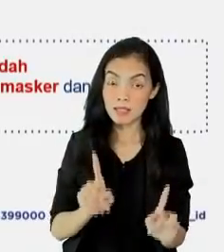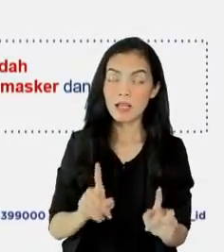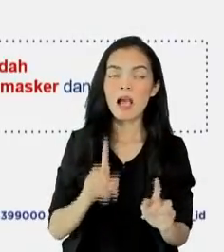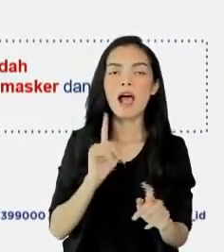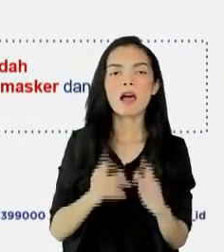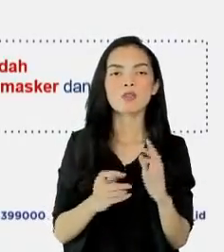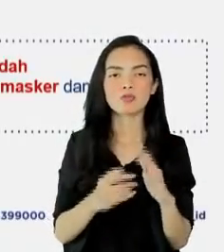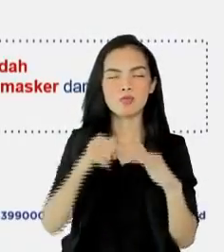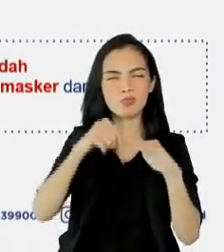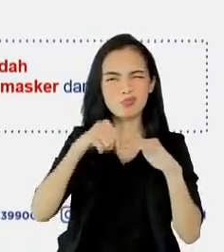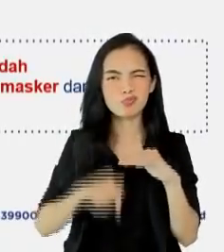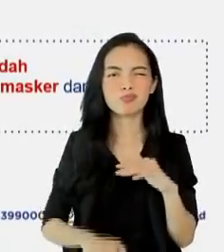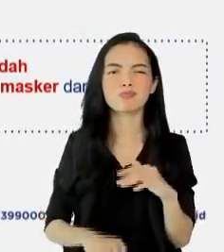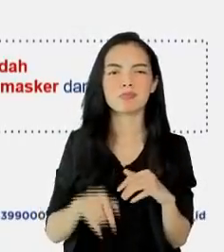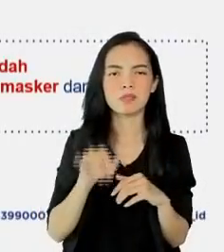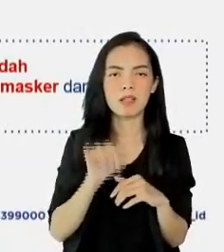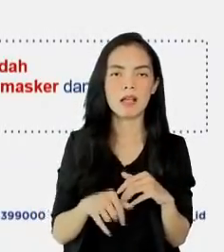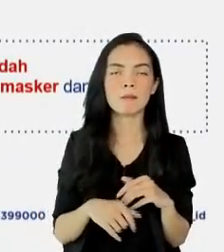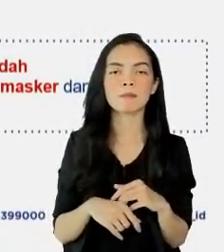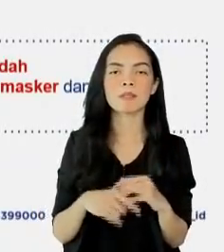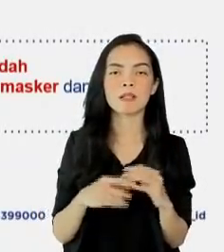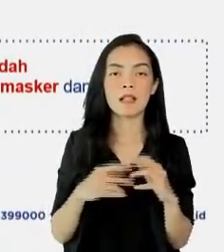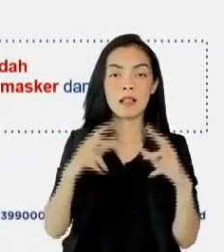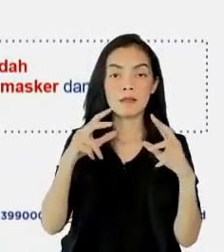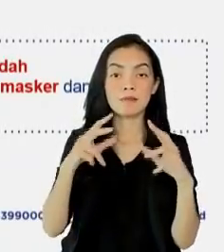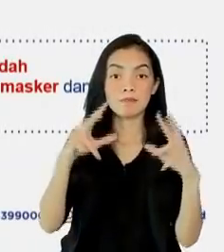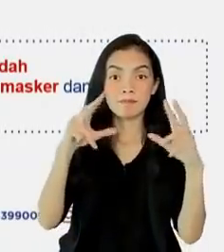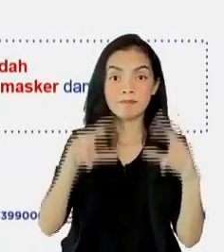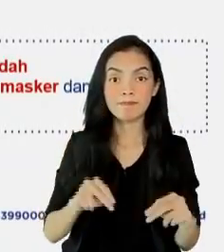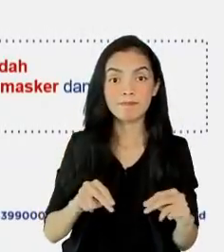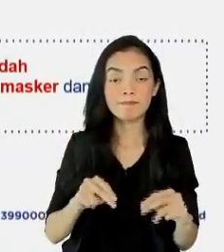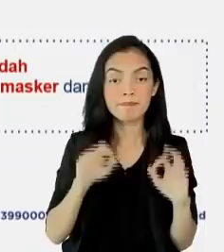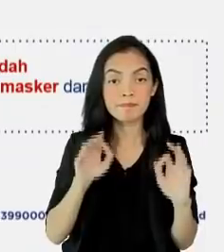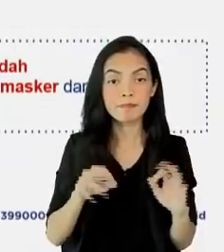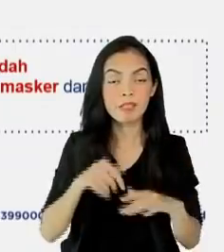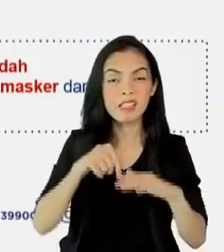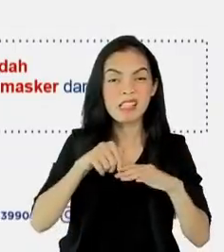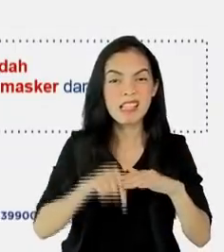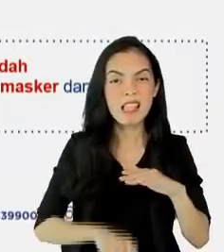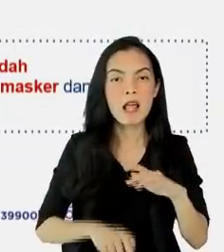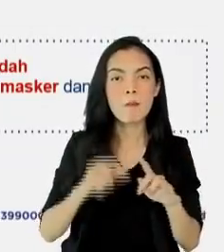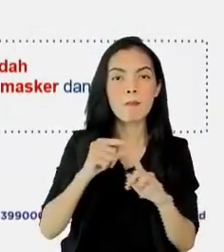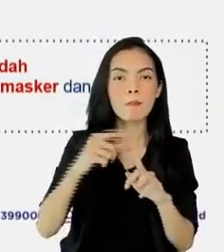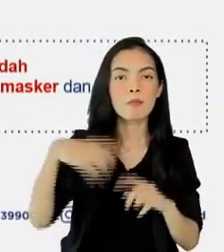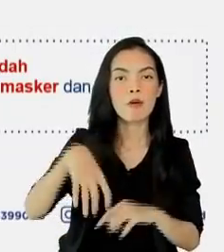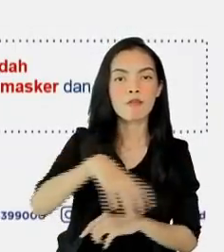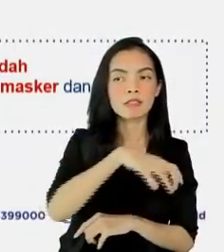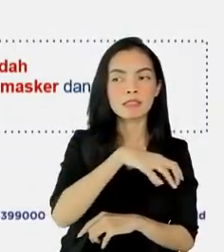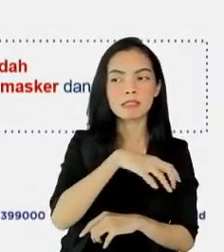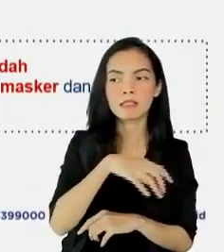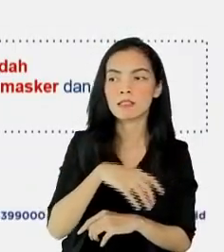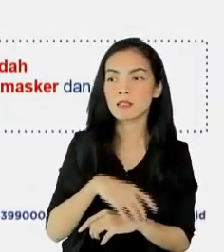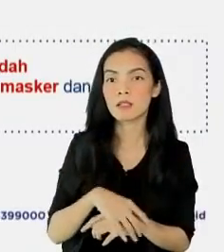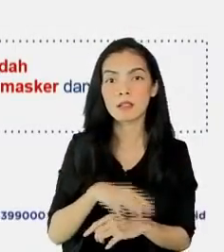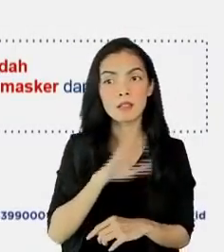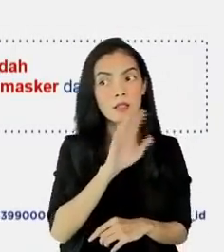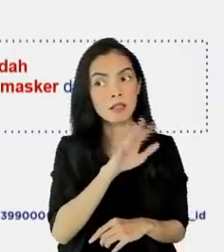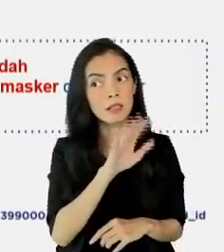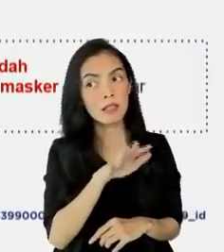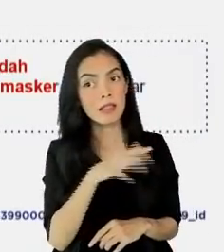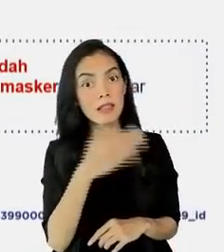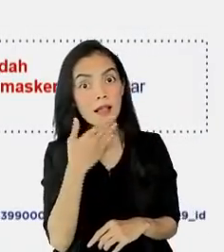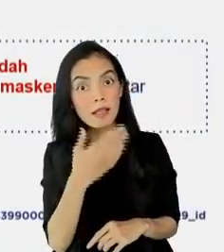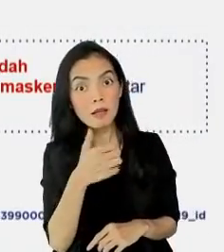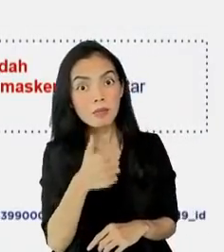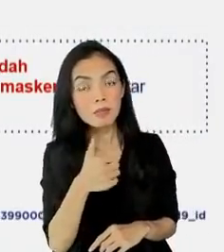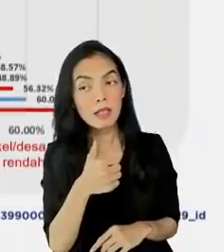kita breakdown lagi dengan lebih detail. Kita masuk ke slide selanjutnya Dokter Lula yang lebih detail di level provinsi. Kalau ini Saya kan tadi masih sudah boleh nanya lagi ya, Dokter boleh,